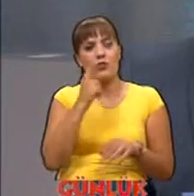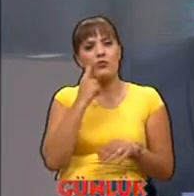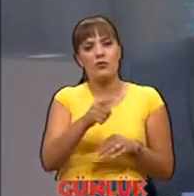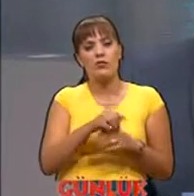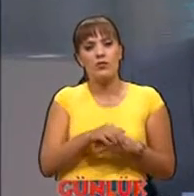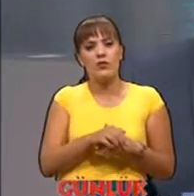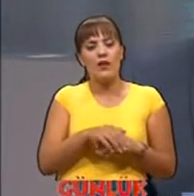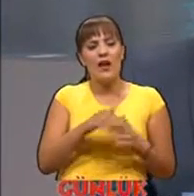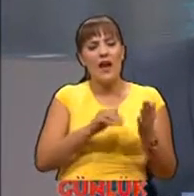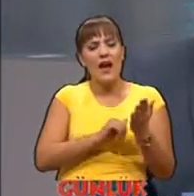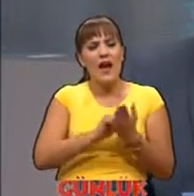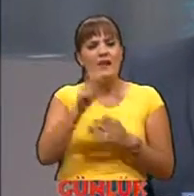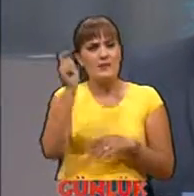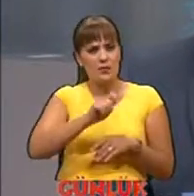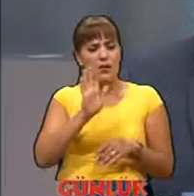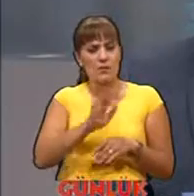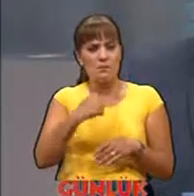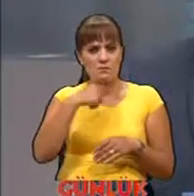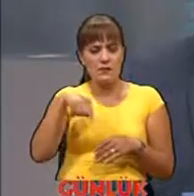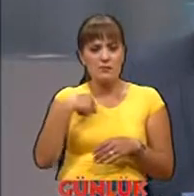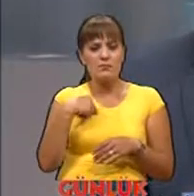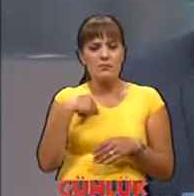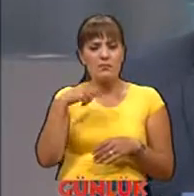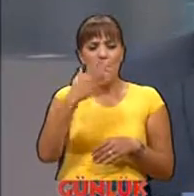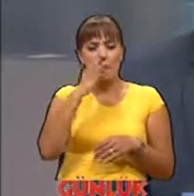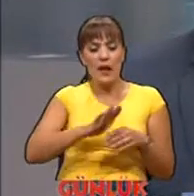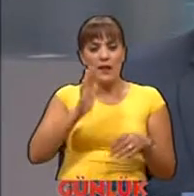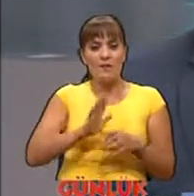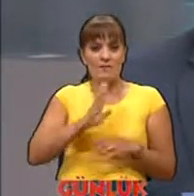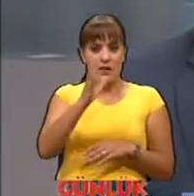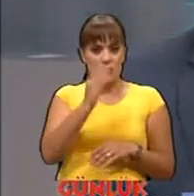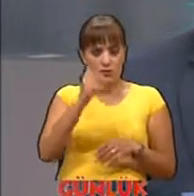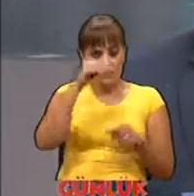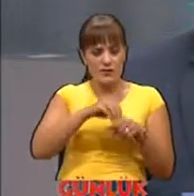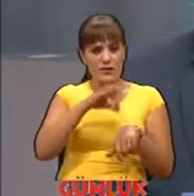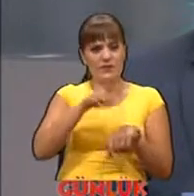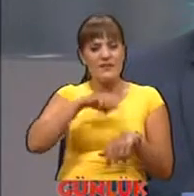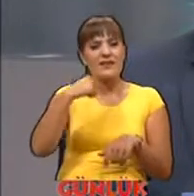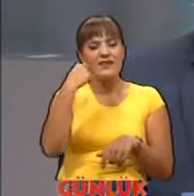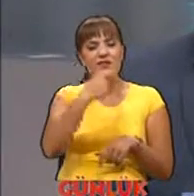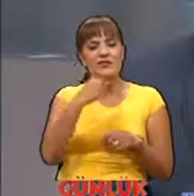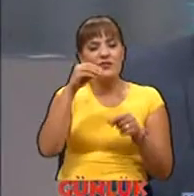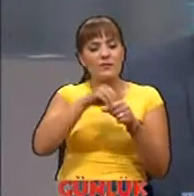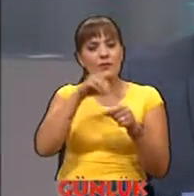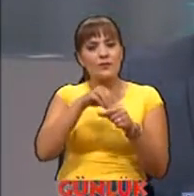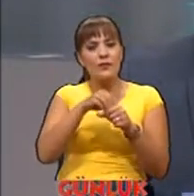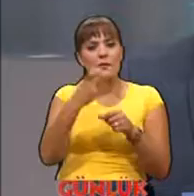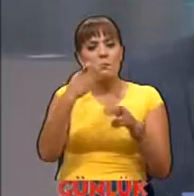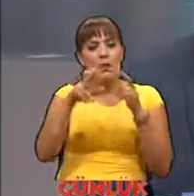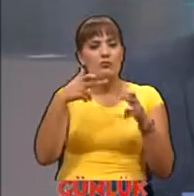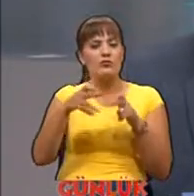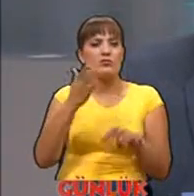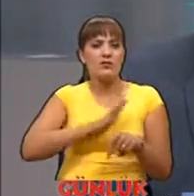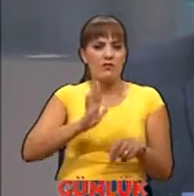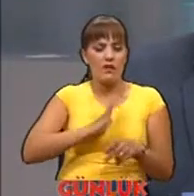Evet. Evet, çünkü yani her şeyi yaptık ama bizim artık yani böyle o beklentiler attığı için hastalarda dişlerin arasındaki işte